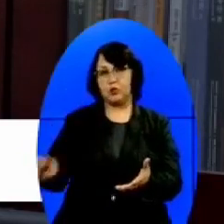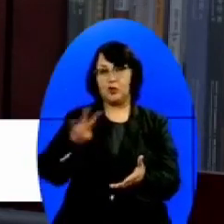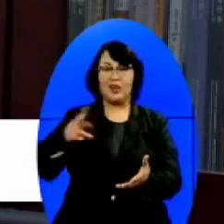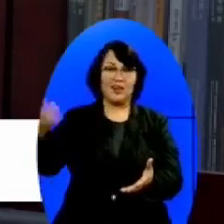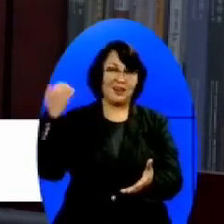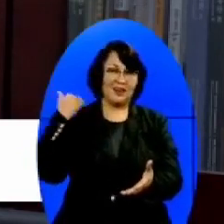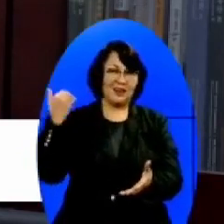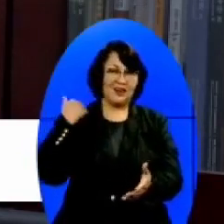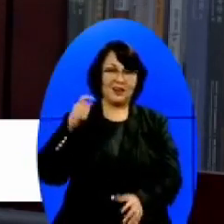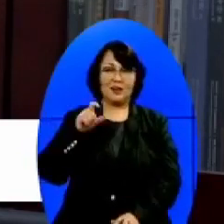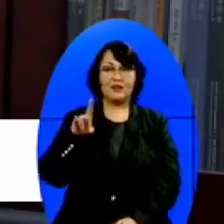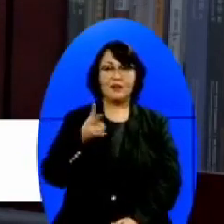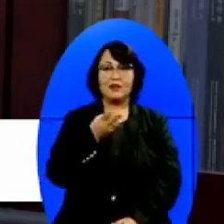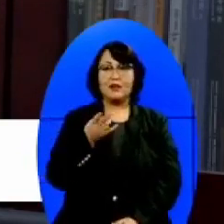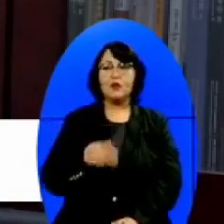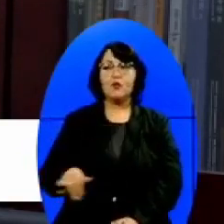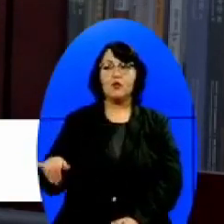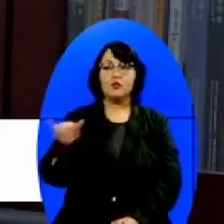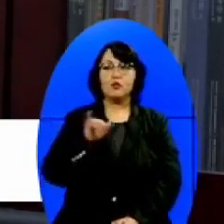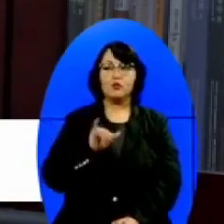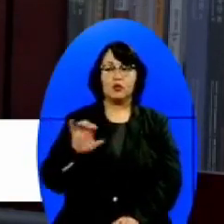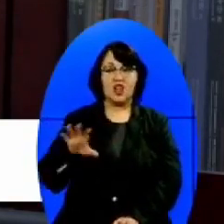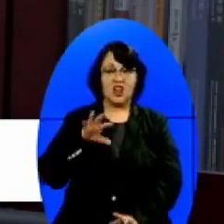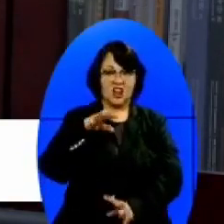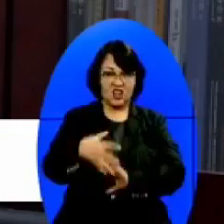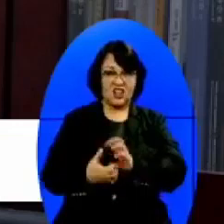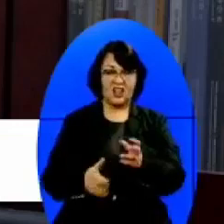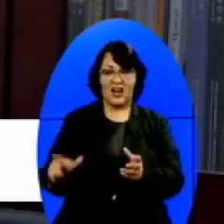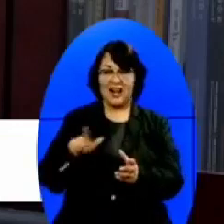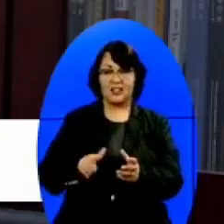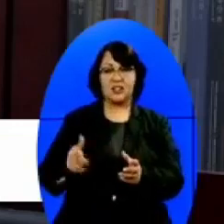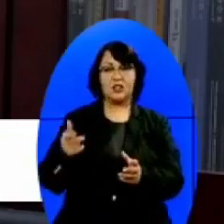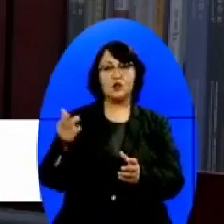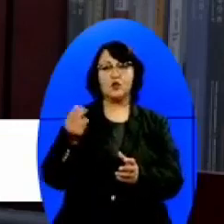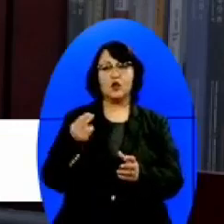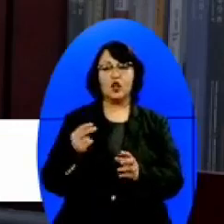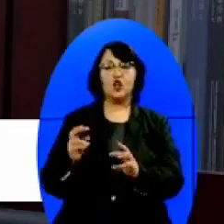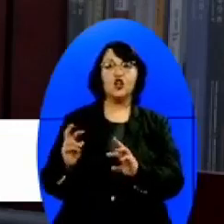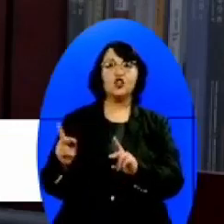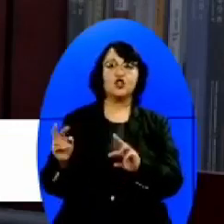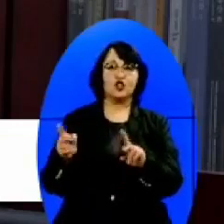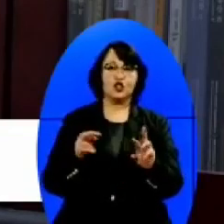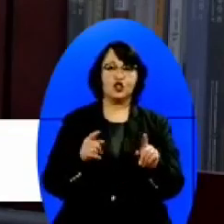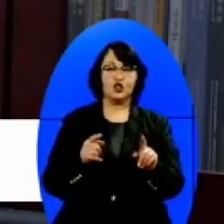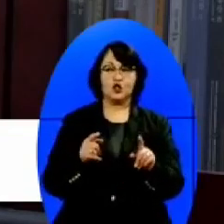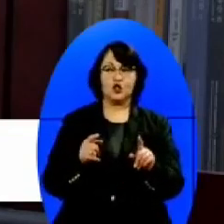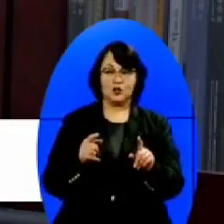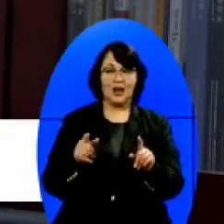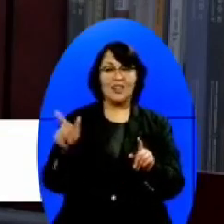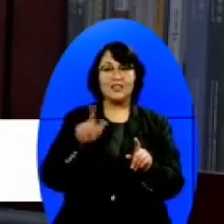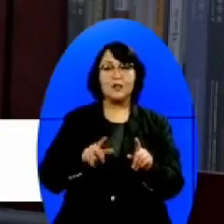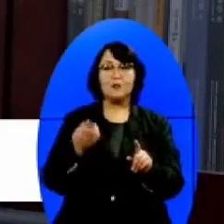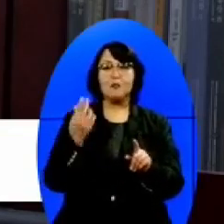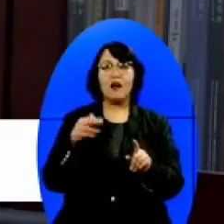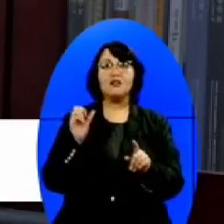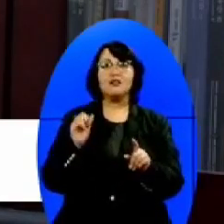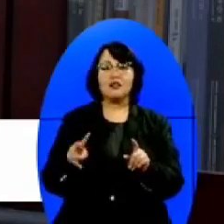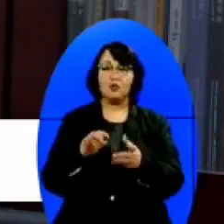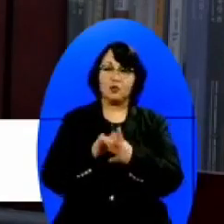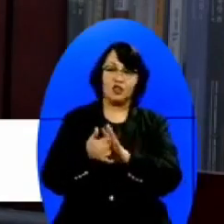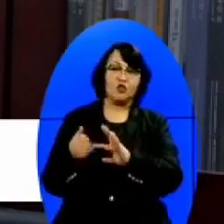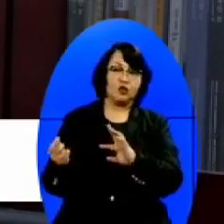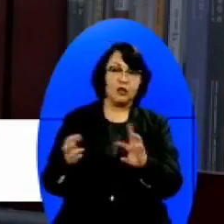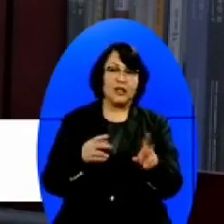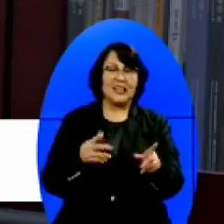улсууд тухай бүртээ одоо дэлхийн газрын зургийг өөрчилж байсан. За мөн одоо эртний